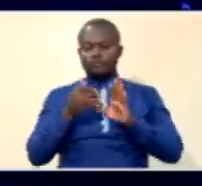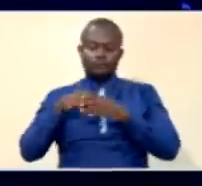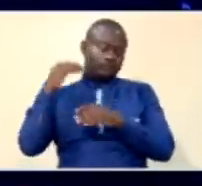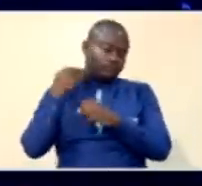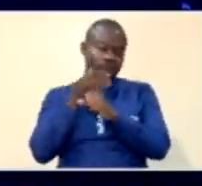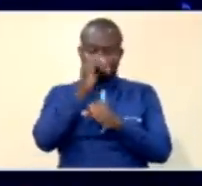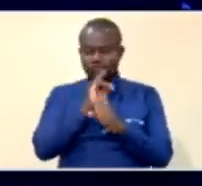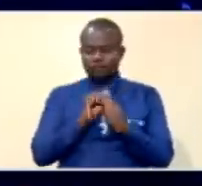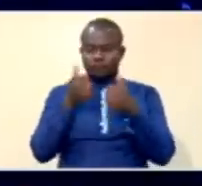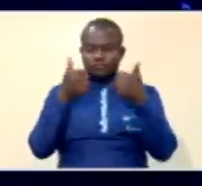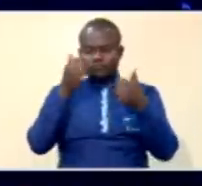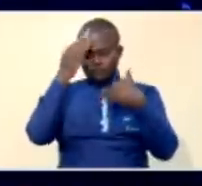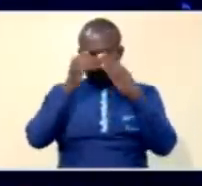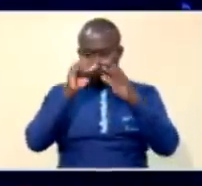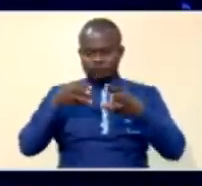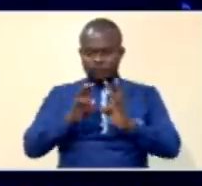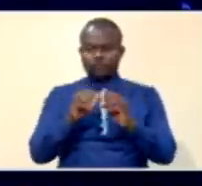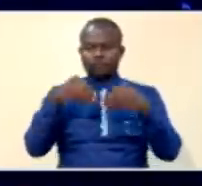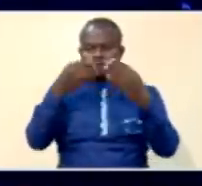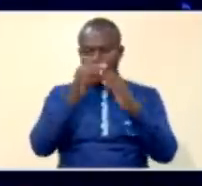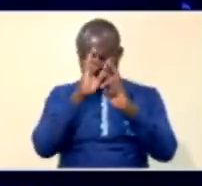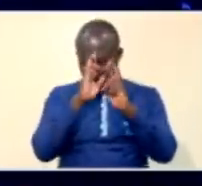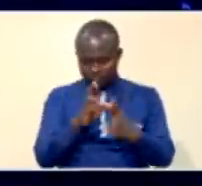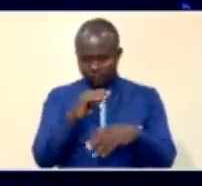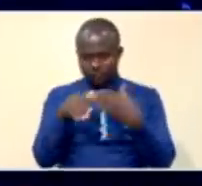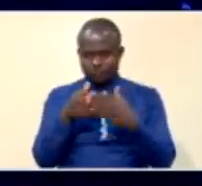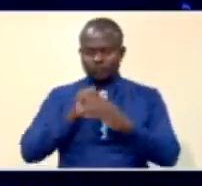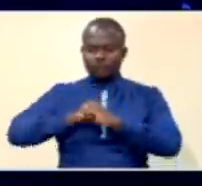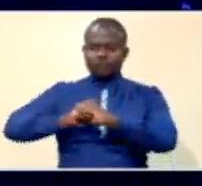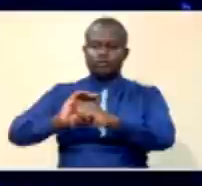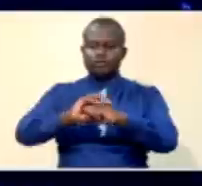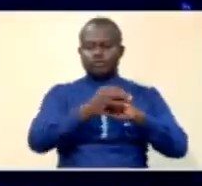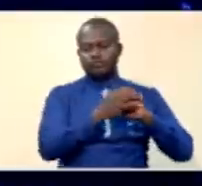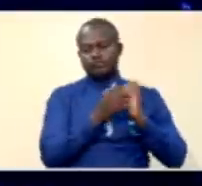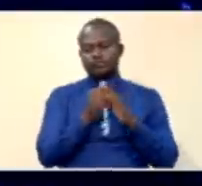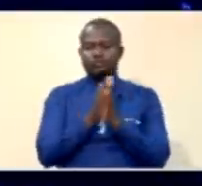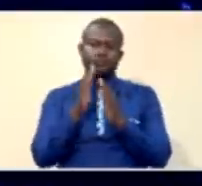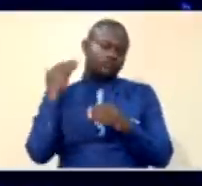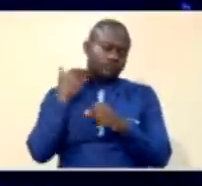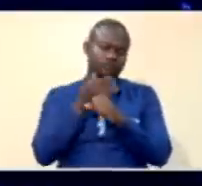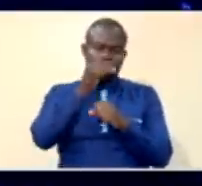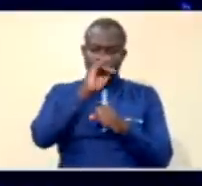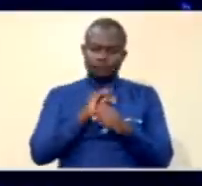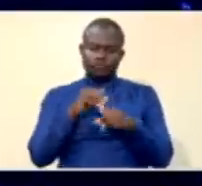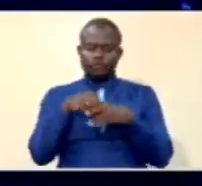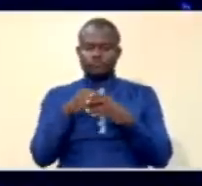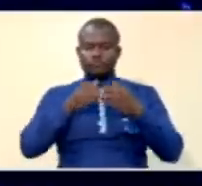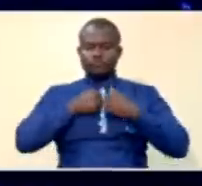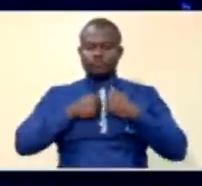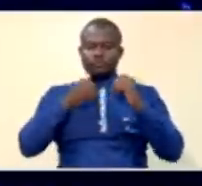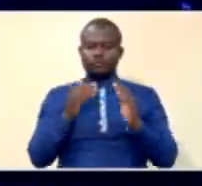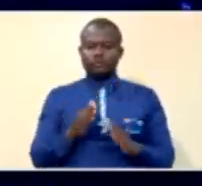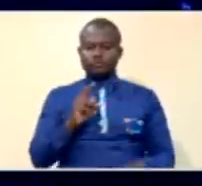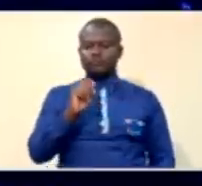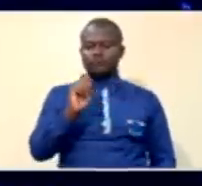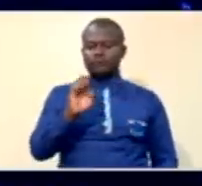Rwanda haba heza, kuko ari uburyo bwo kubaha icyubahiro ndetse no kubumbatira amateka ya Jenoside yakorewe Abatutsi mu Rwanda.